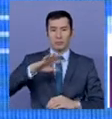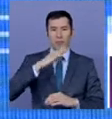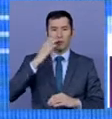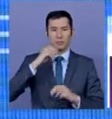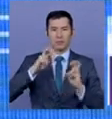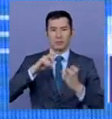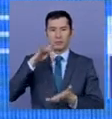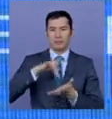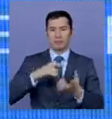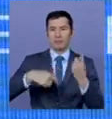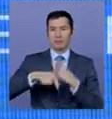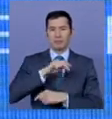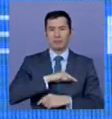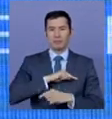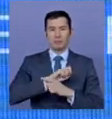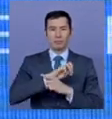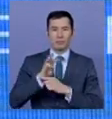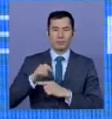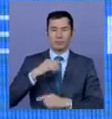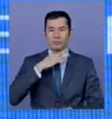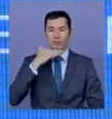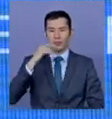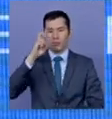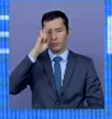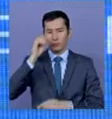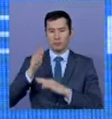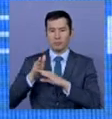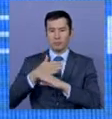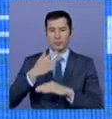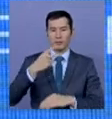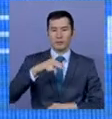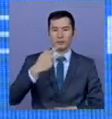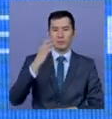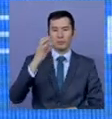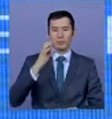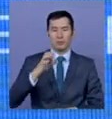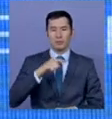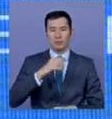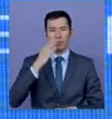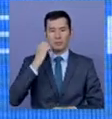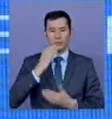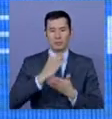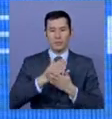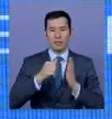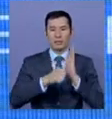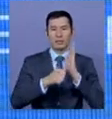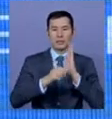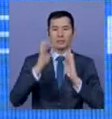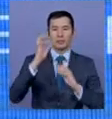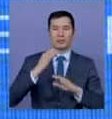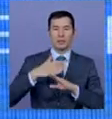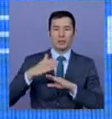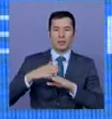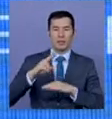орталығы. Көрсеткіштер нәтижесі бойынша мемлекеттік бюджеттің кірісі 23% құраса, қаржылық белсенділік несиелер 60%-дан астамын, ал